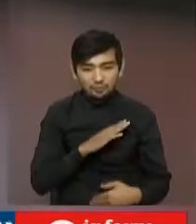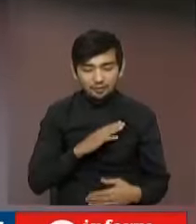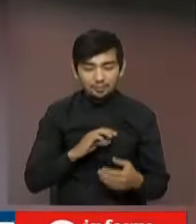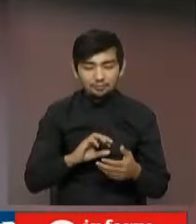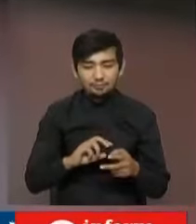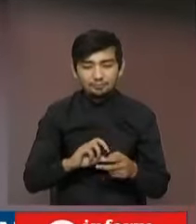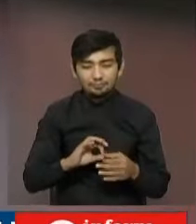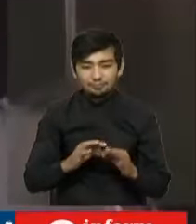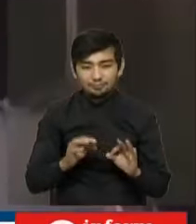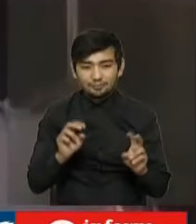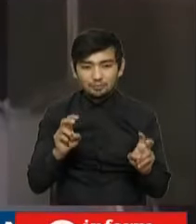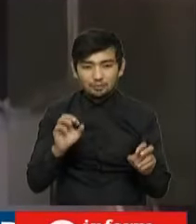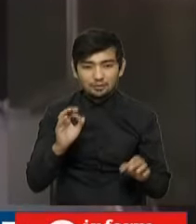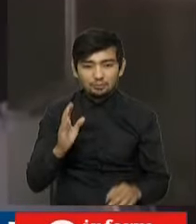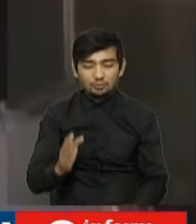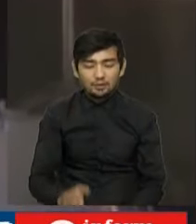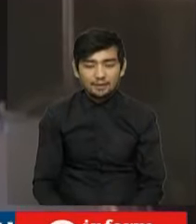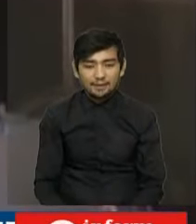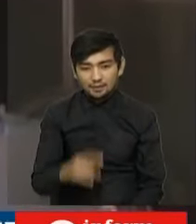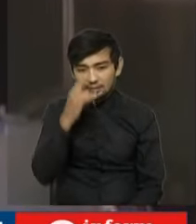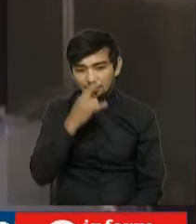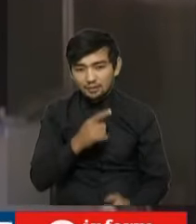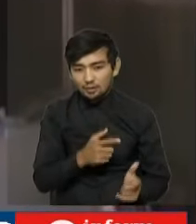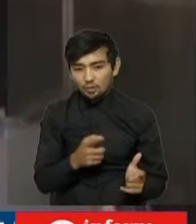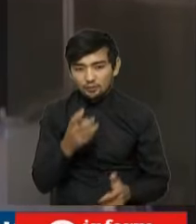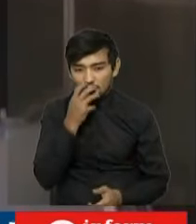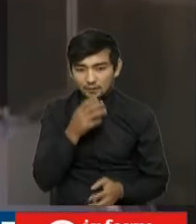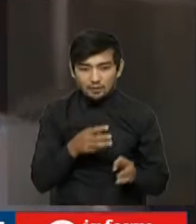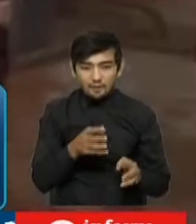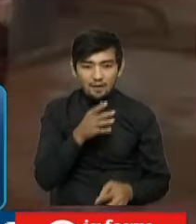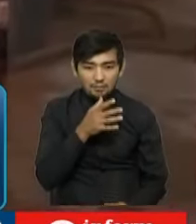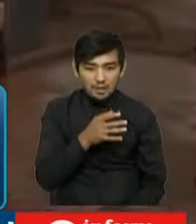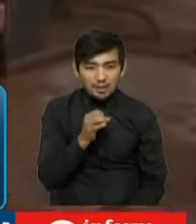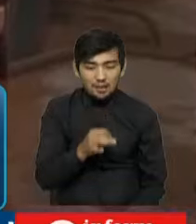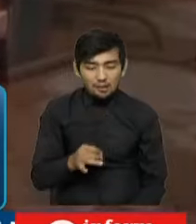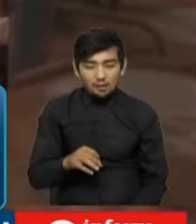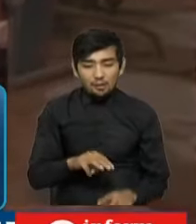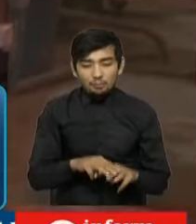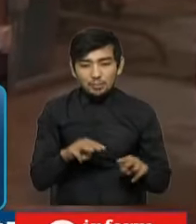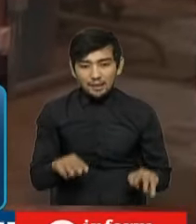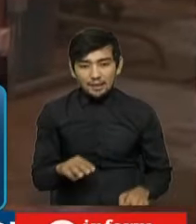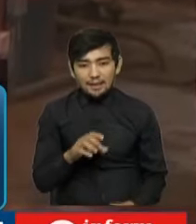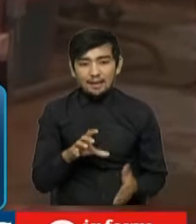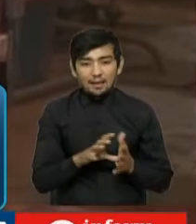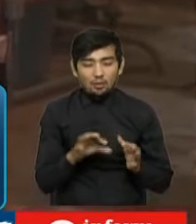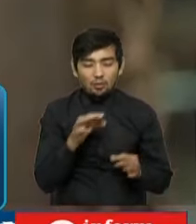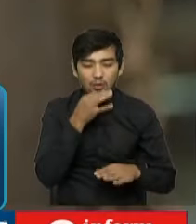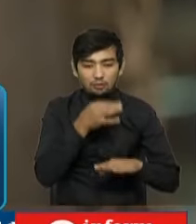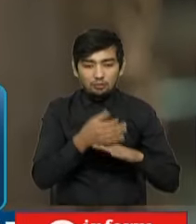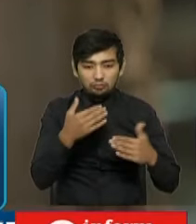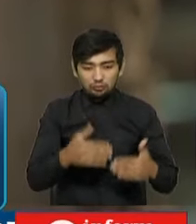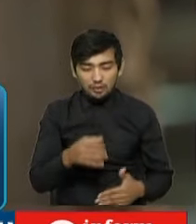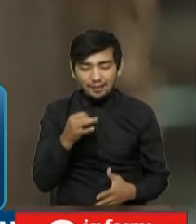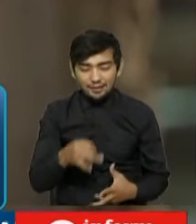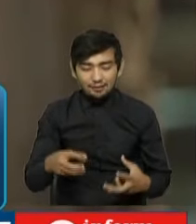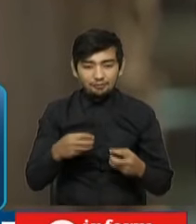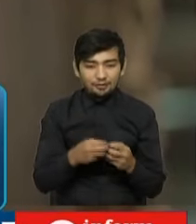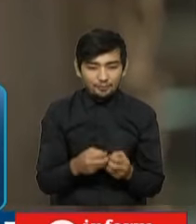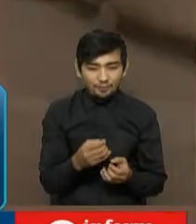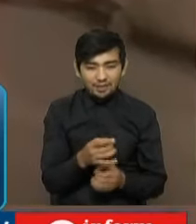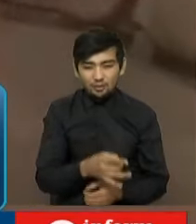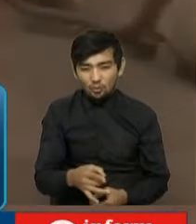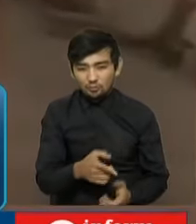тему. Казахстан готов к отопительному сезону, уверяют в Минэнерго. Основные котлы в рабочем состоянии во всех